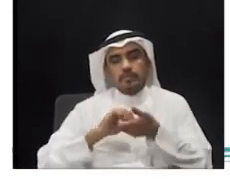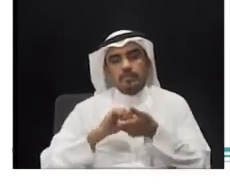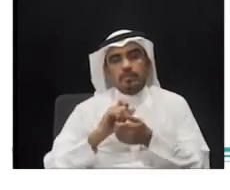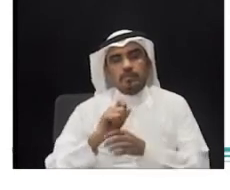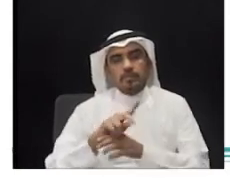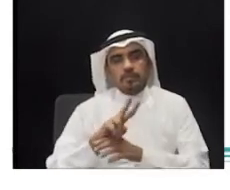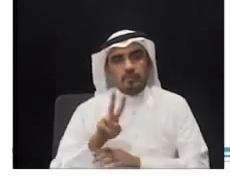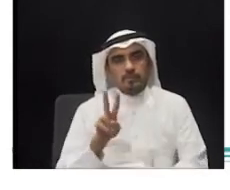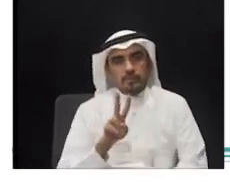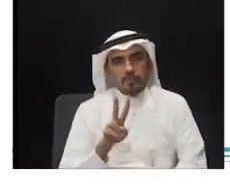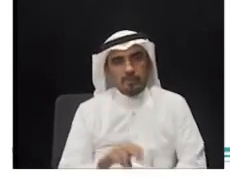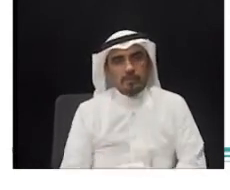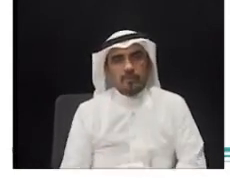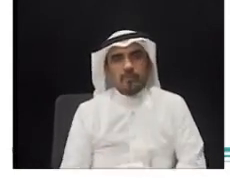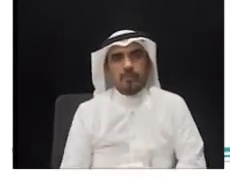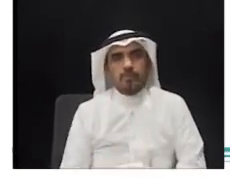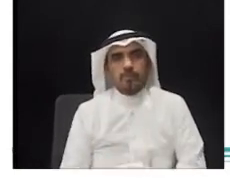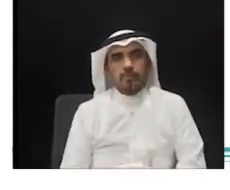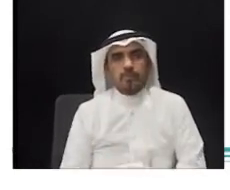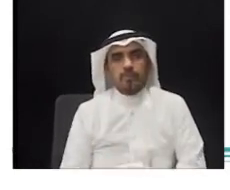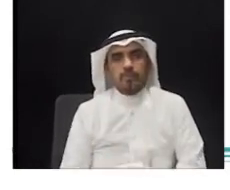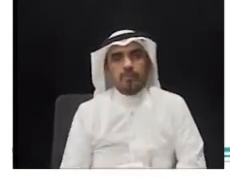أقول